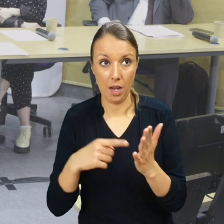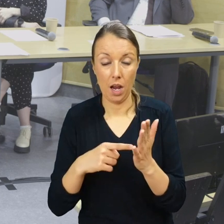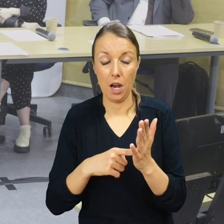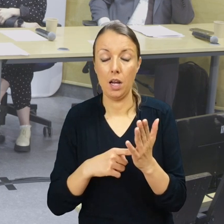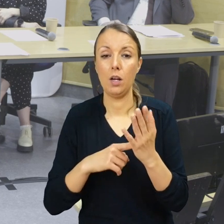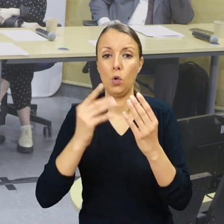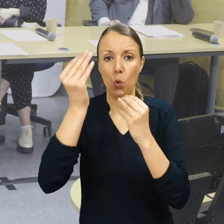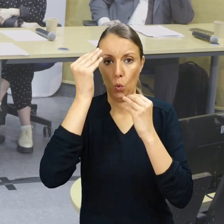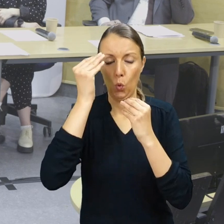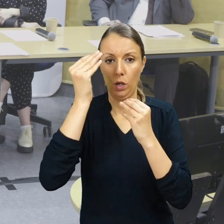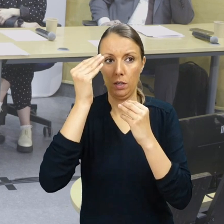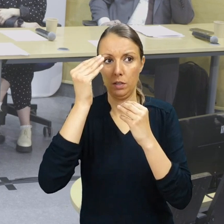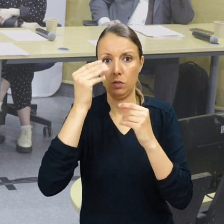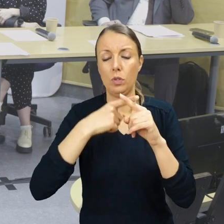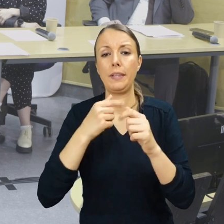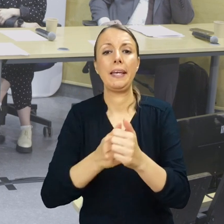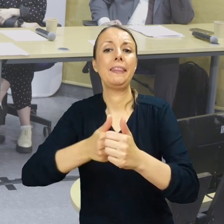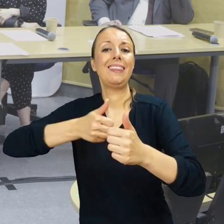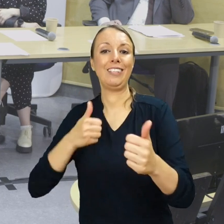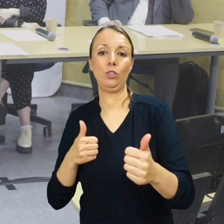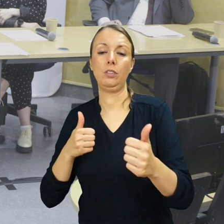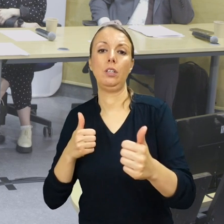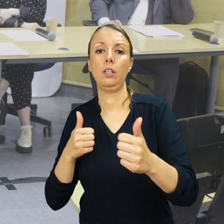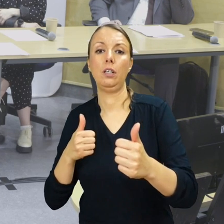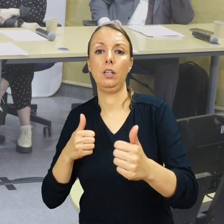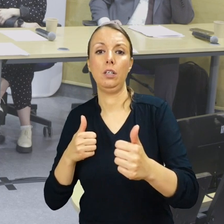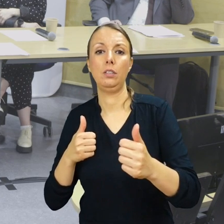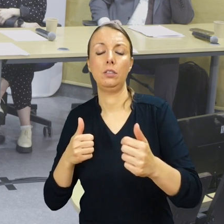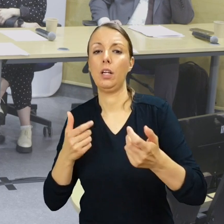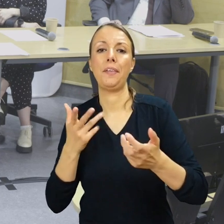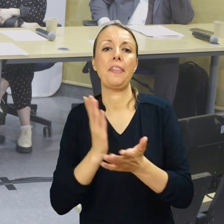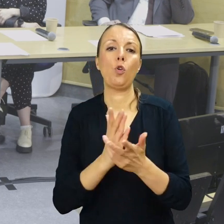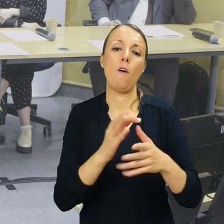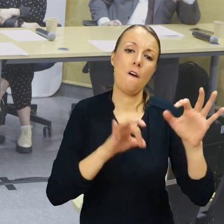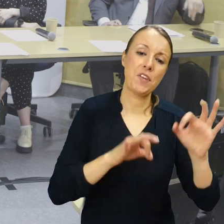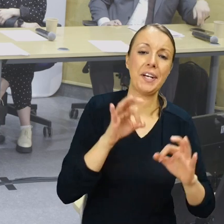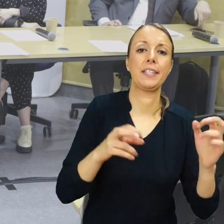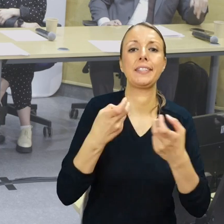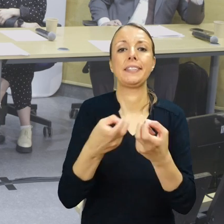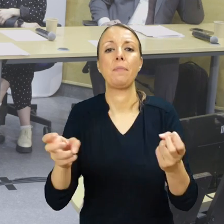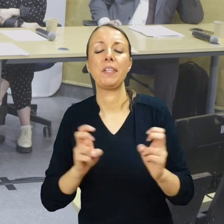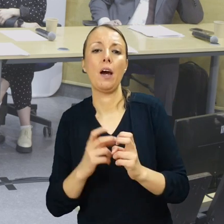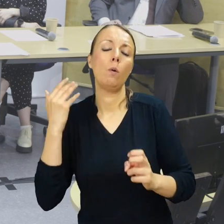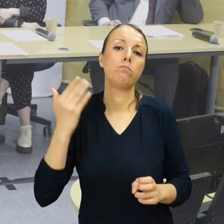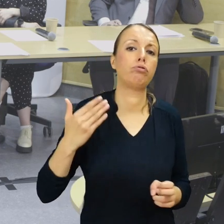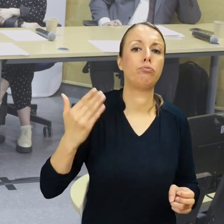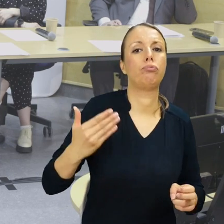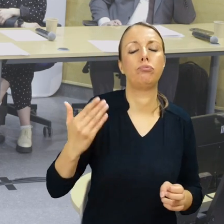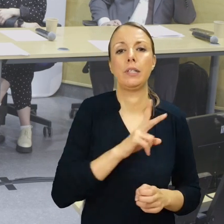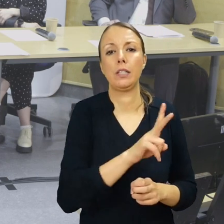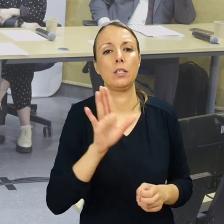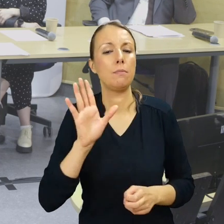takiego dystansu wobec takiego kanonu, że wchodzimy na konferencje, seminaria i każdy podchodzi utwartym schematem.